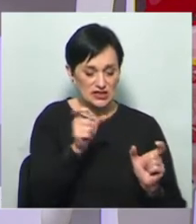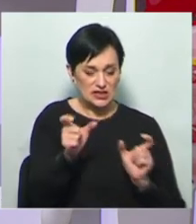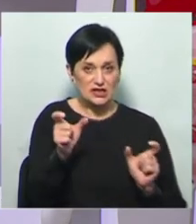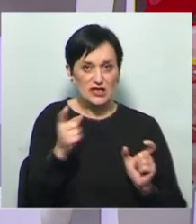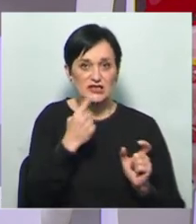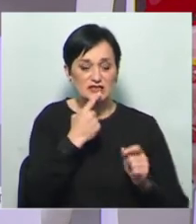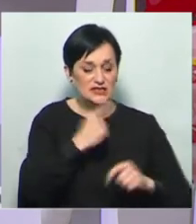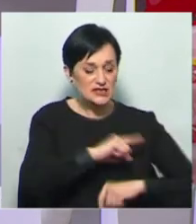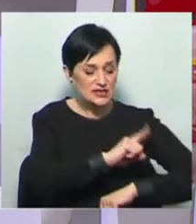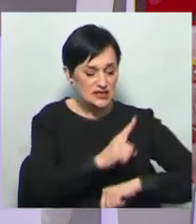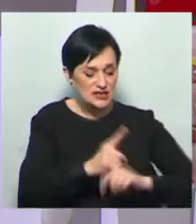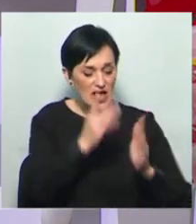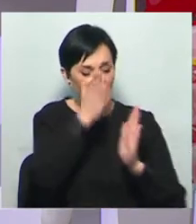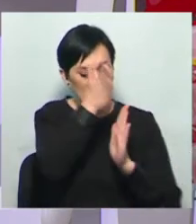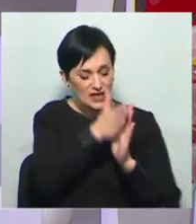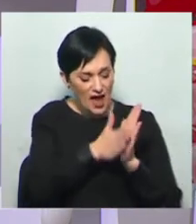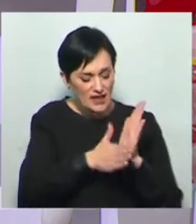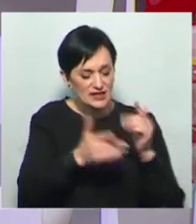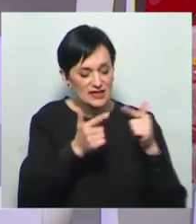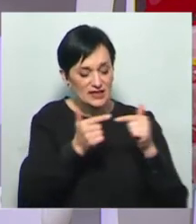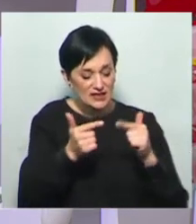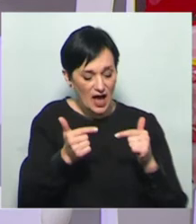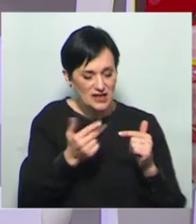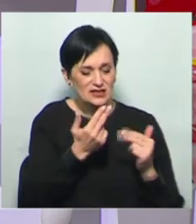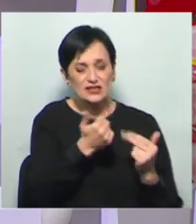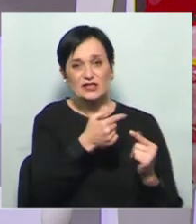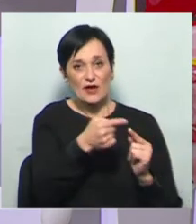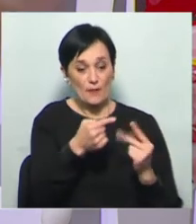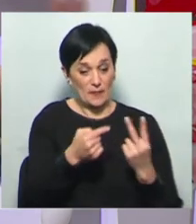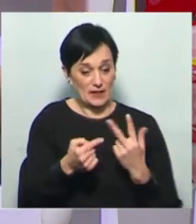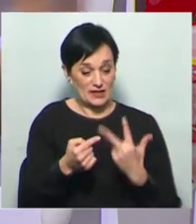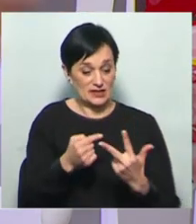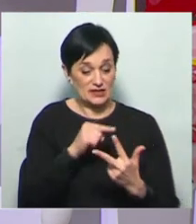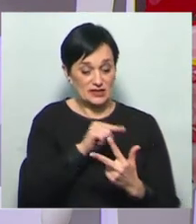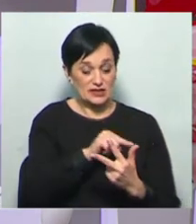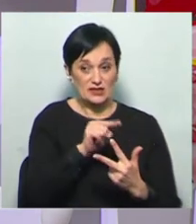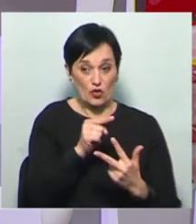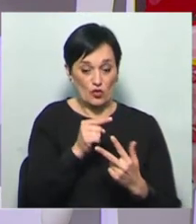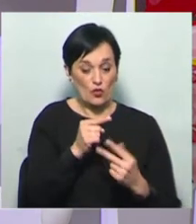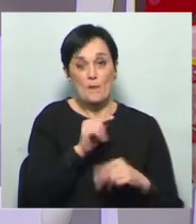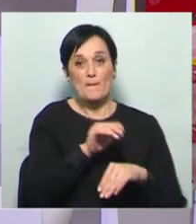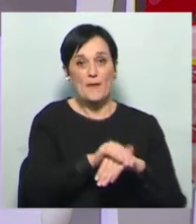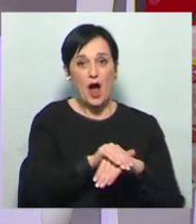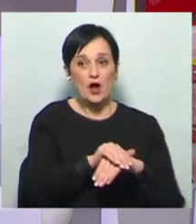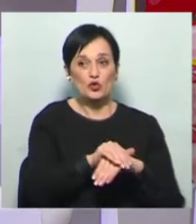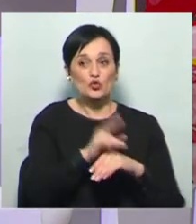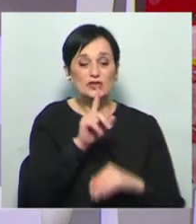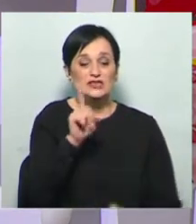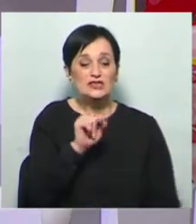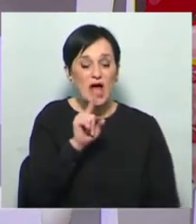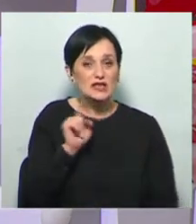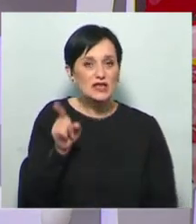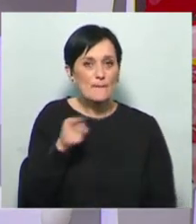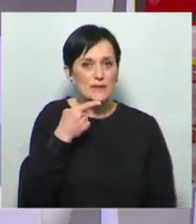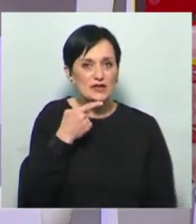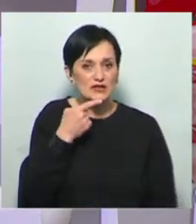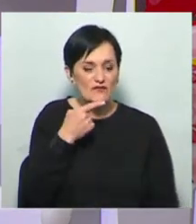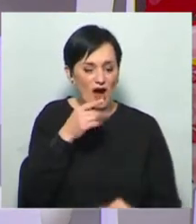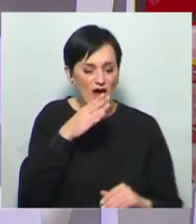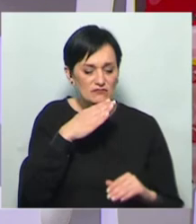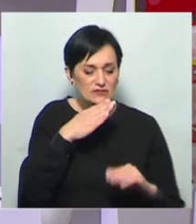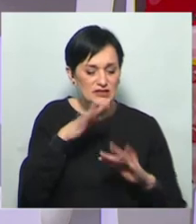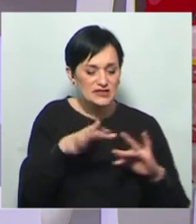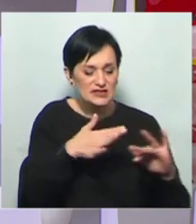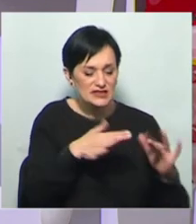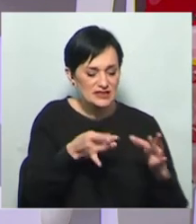და სიზავის კედლის დაზიანება. აი ეს ორი ფაქტორი, ვენური სტაზი, რაც ზაზამ თქვა, რომ და მდორეთ მოძრაობს უფრო ბლანტის სისხლი და